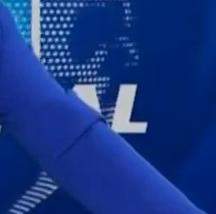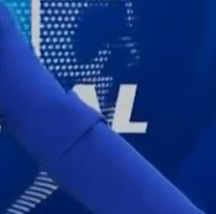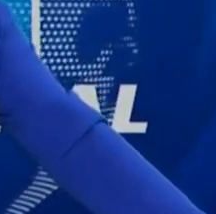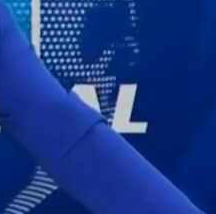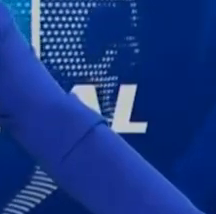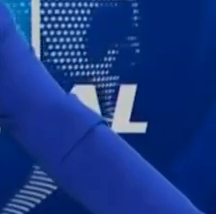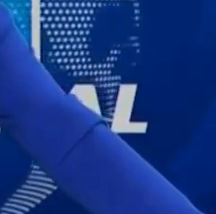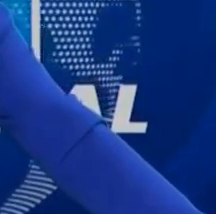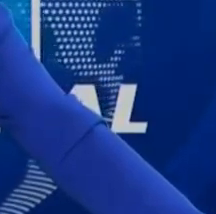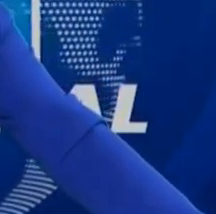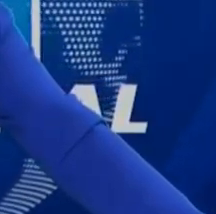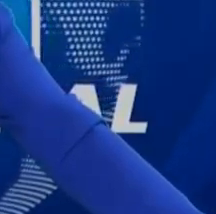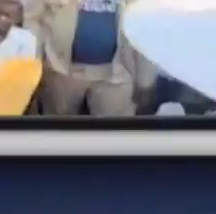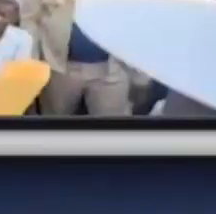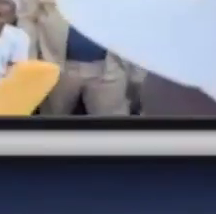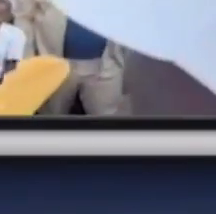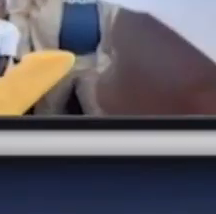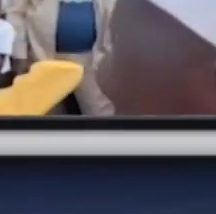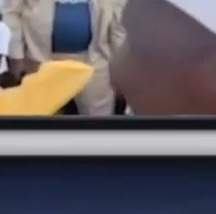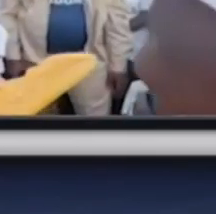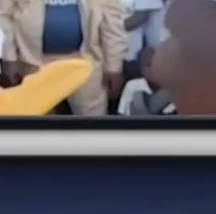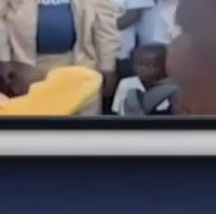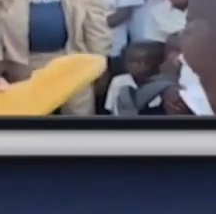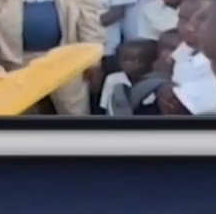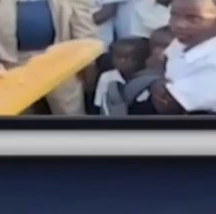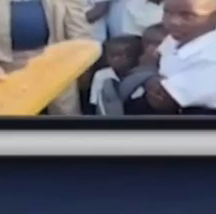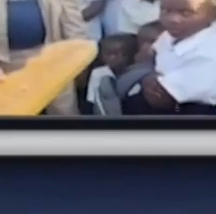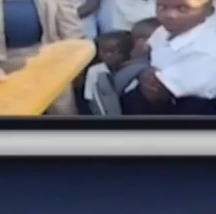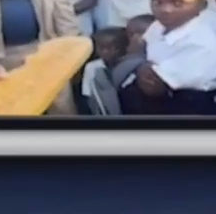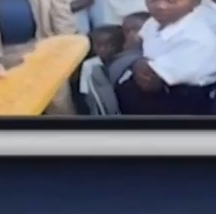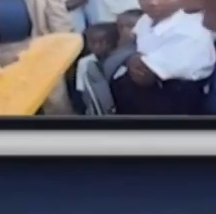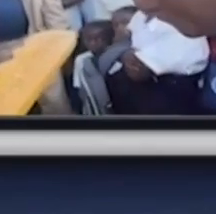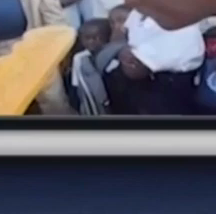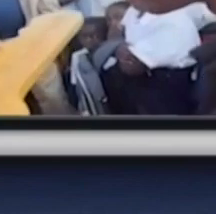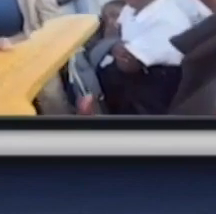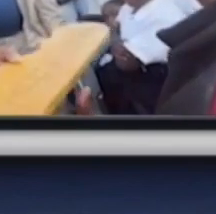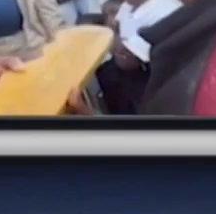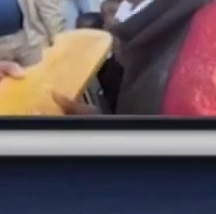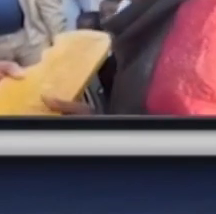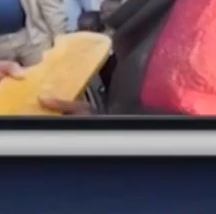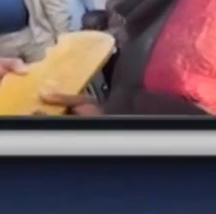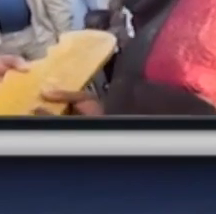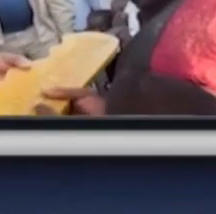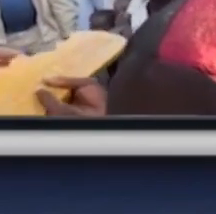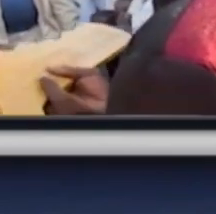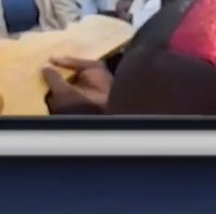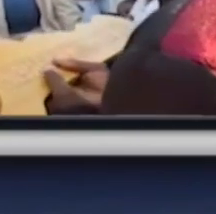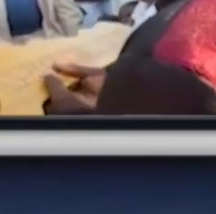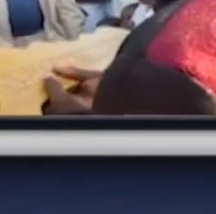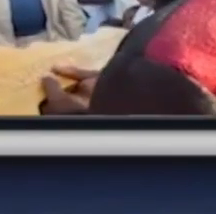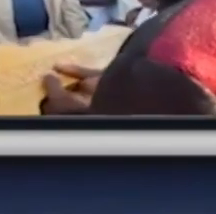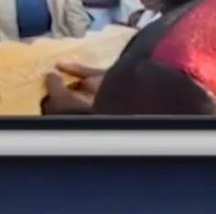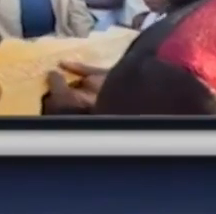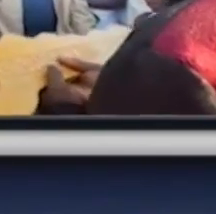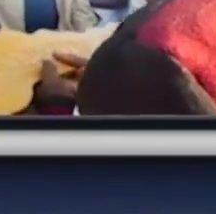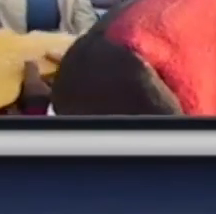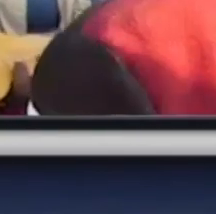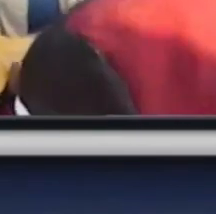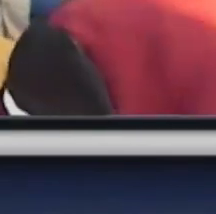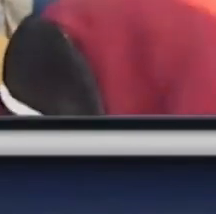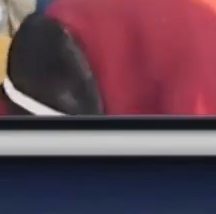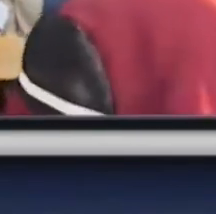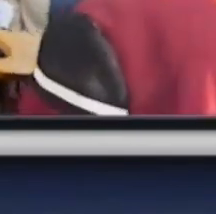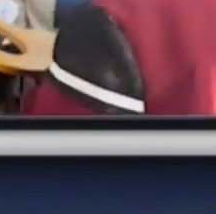L'actualité, inauguration de l'école primaire à Kili 2 dans la province du Haut-Katanga. Félix Tshisekedi se félicite de la construction